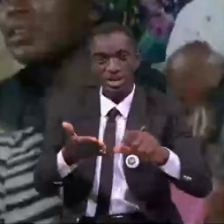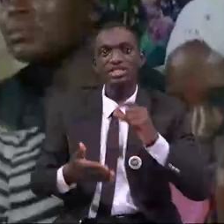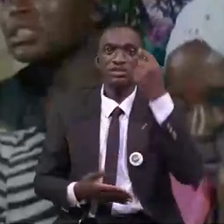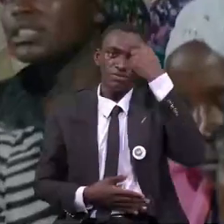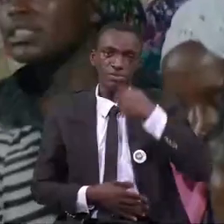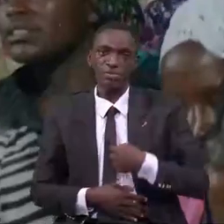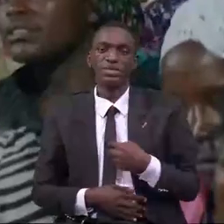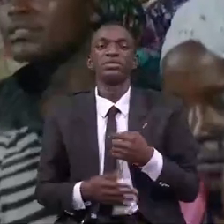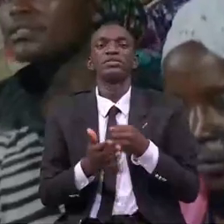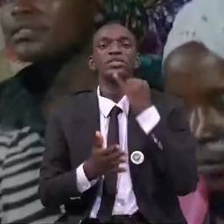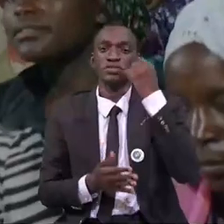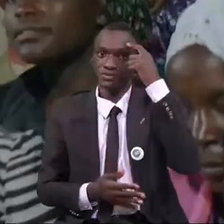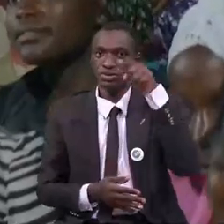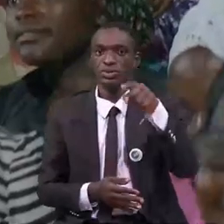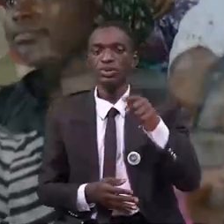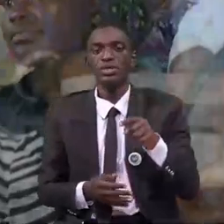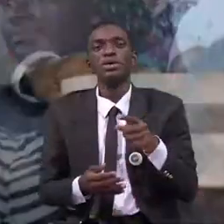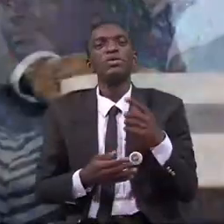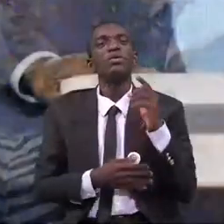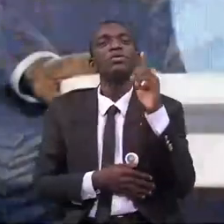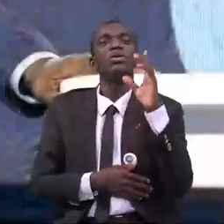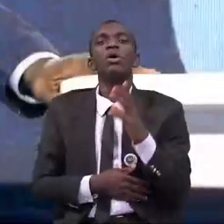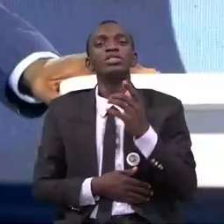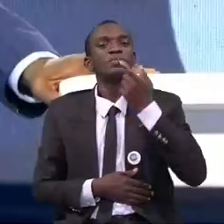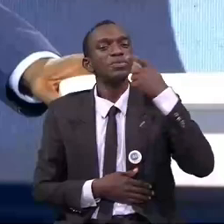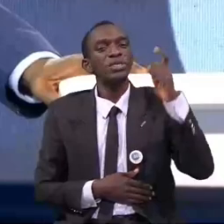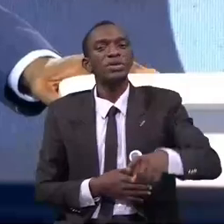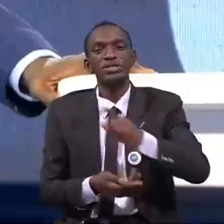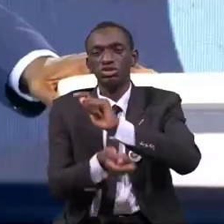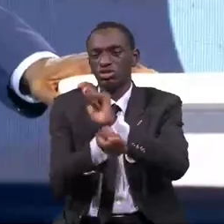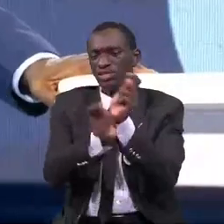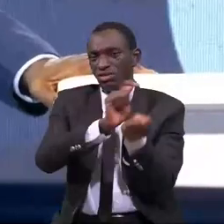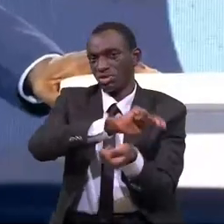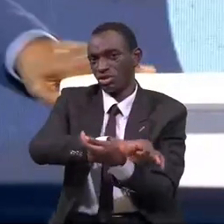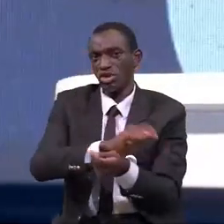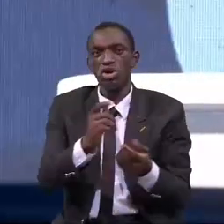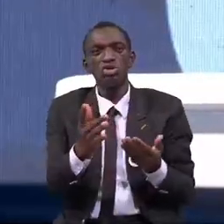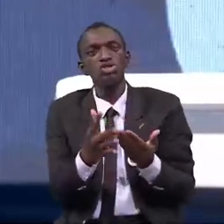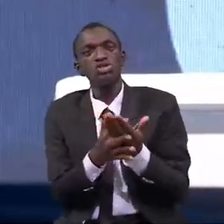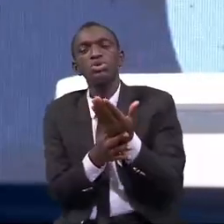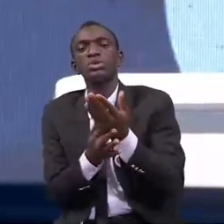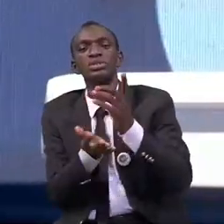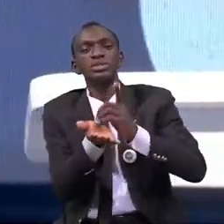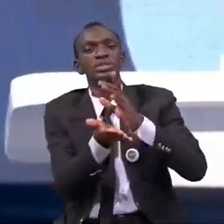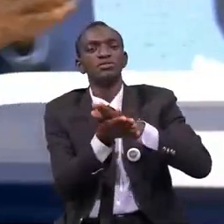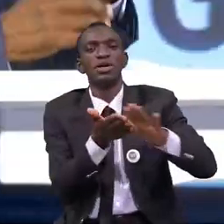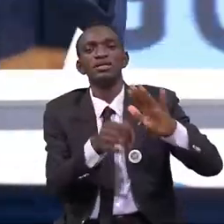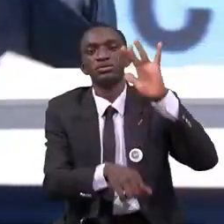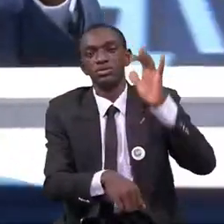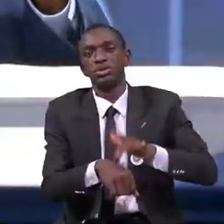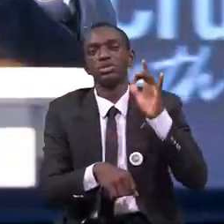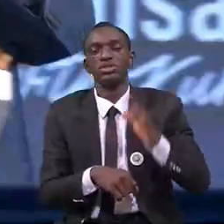pour vous la transformation décrétée à travers la